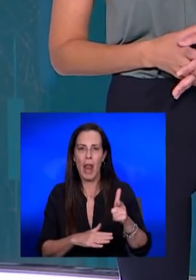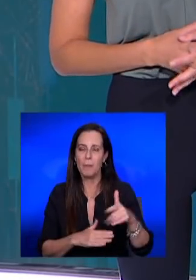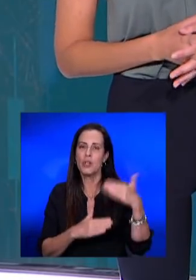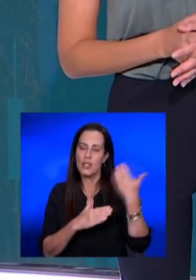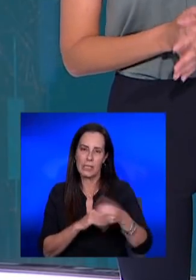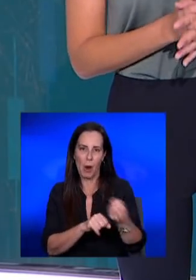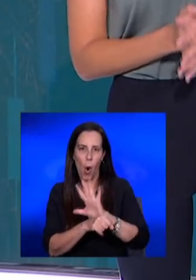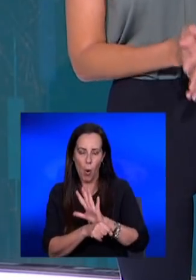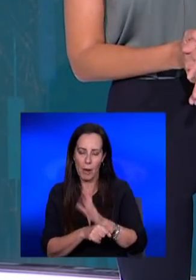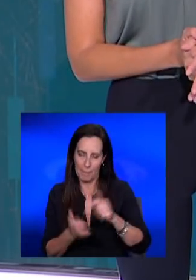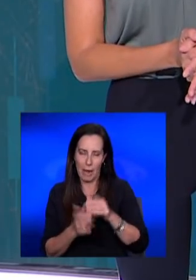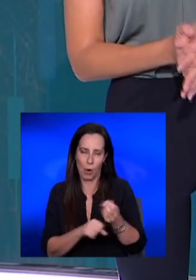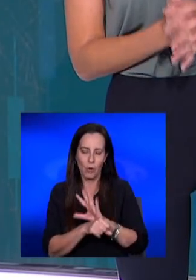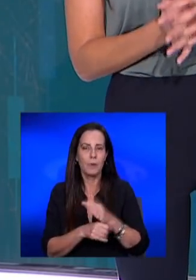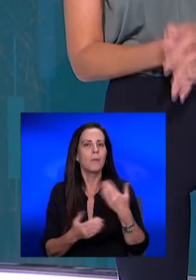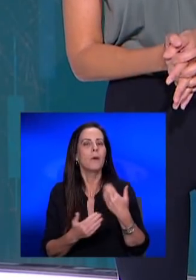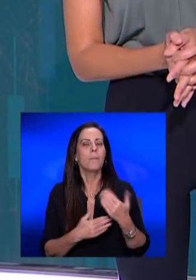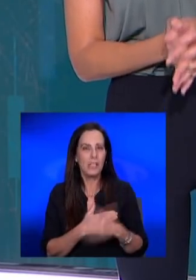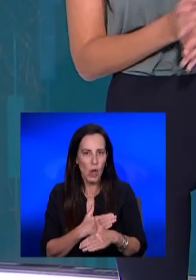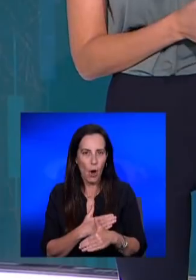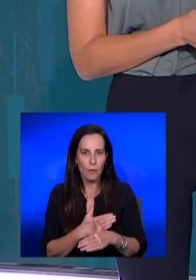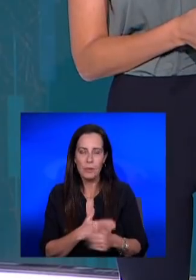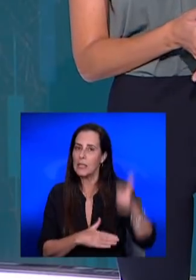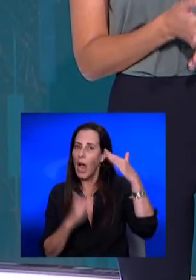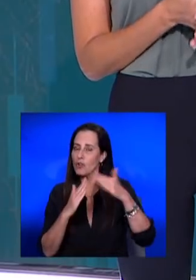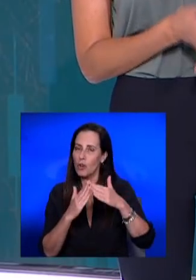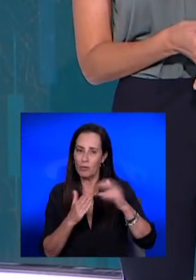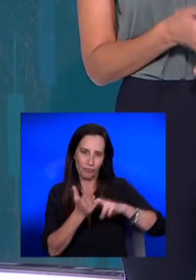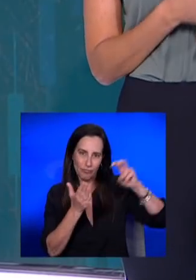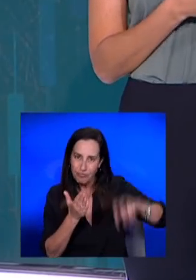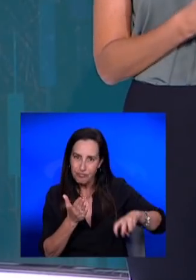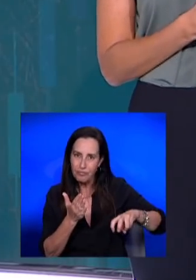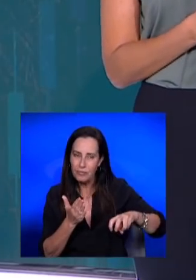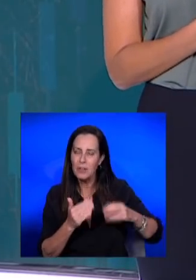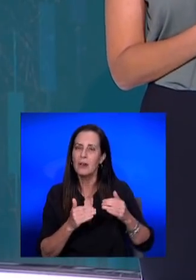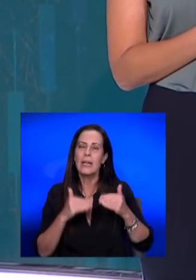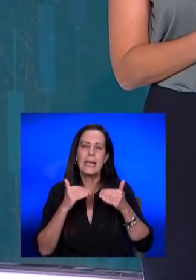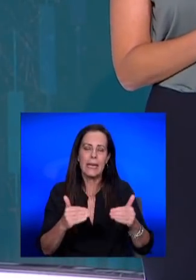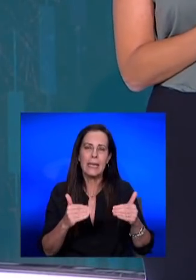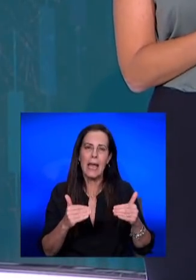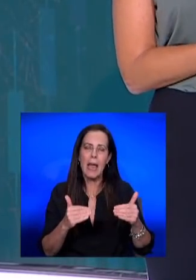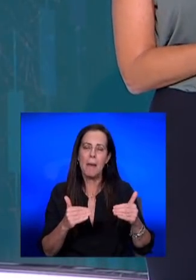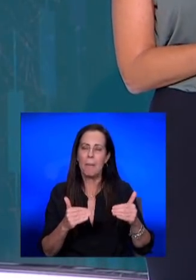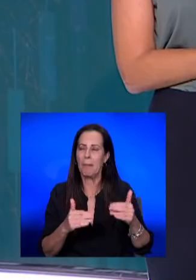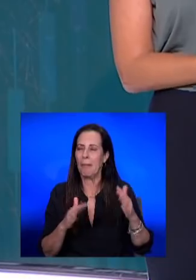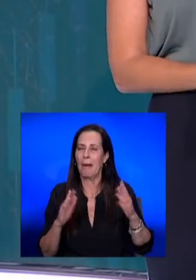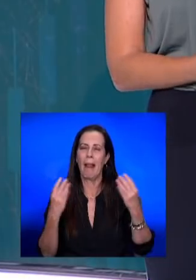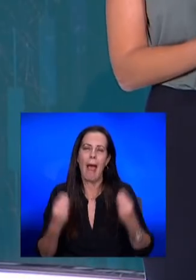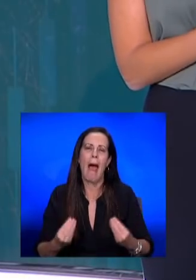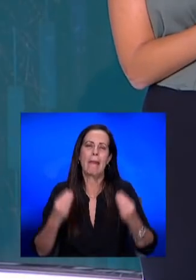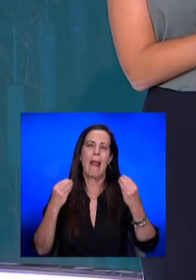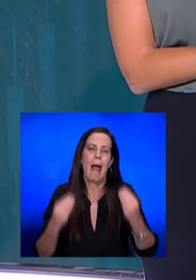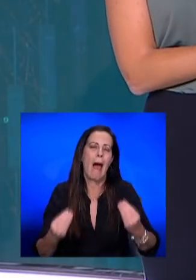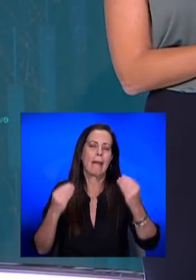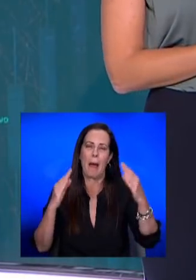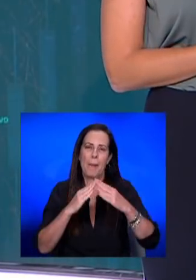המגפה הזאת. בשורה התחתונה, שר השיכון היוצא ליצמן קידם מאוד בעצלתיים תוכנית לדיור בר השגה שהייתה